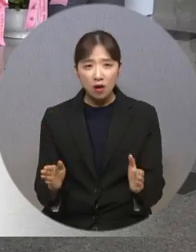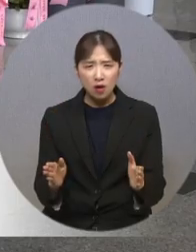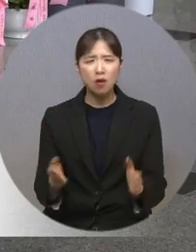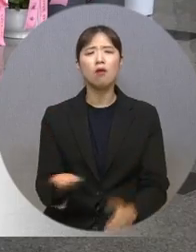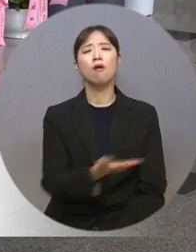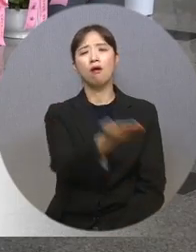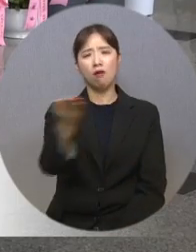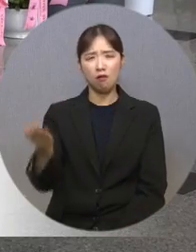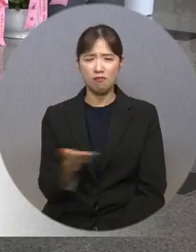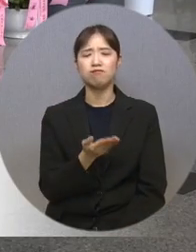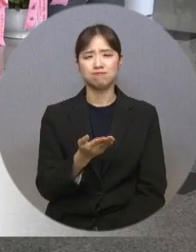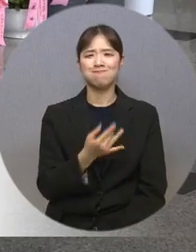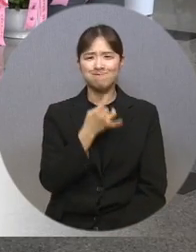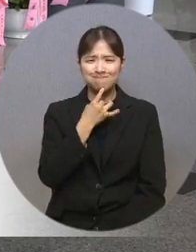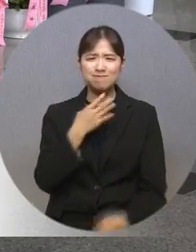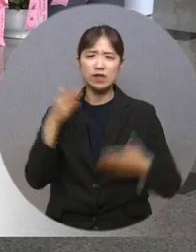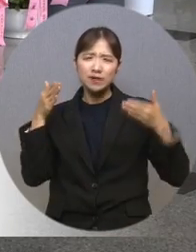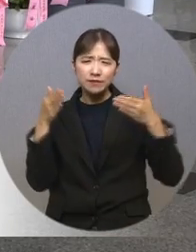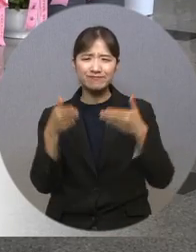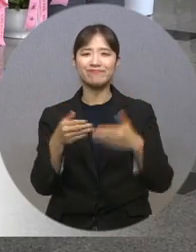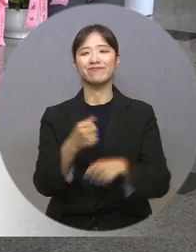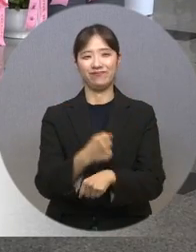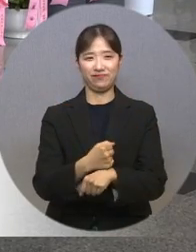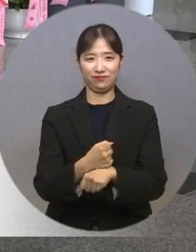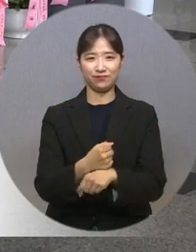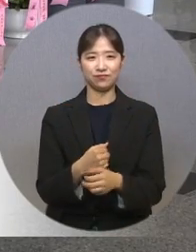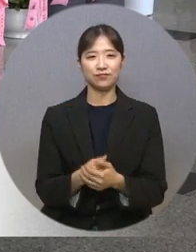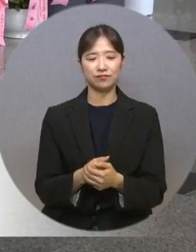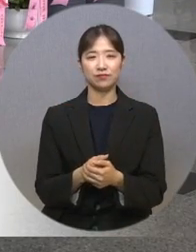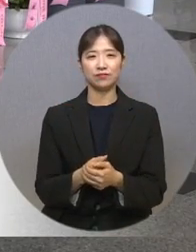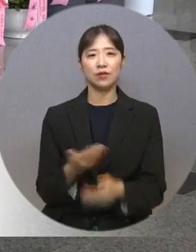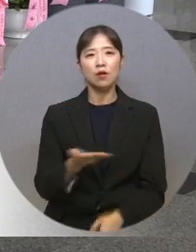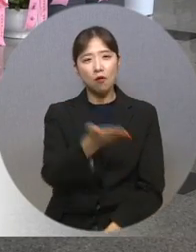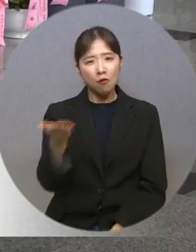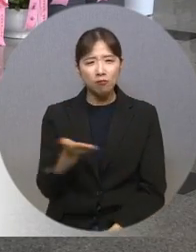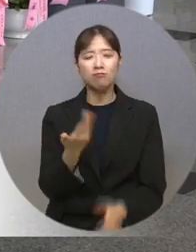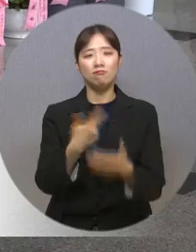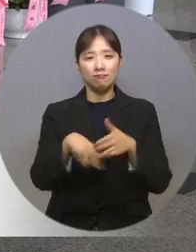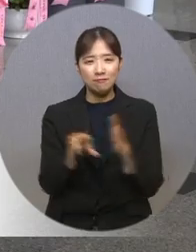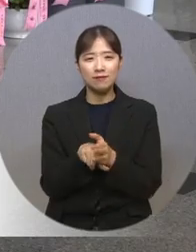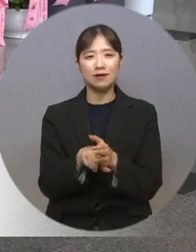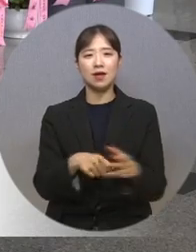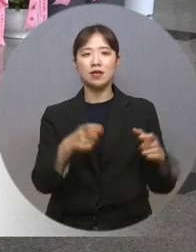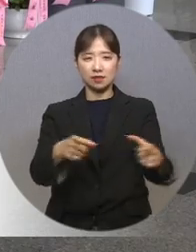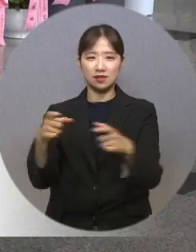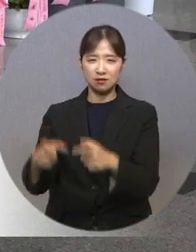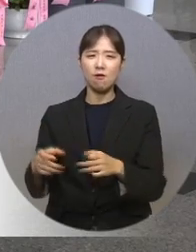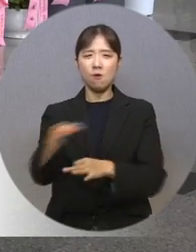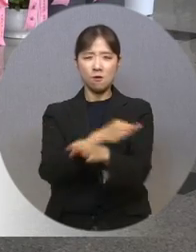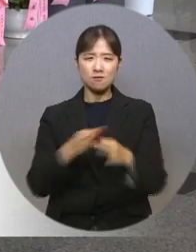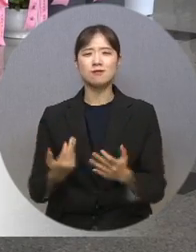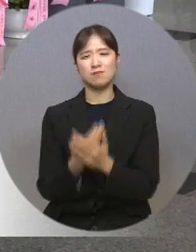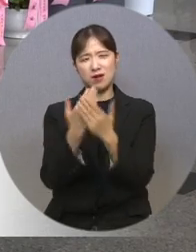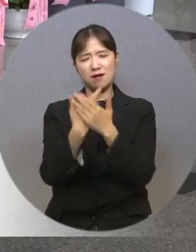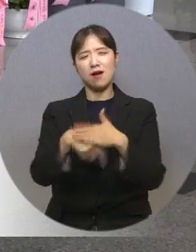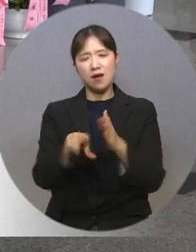오직 국민만이 계실 뿐입니다. 국민을 위해, 지역 경제 성장을